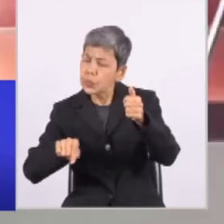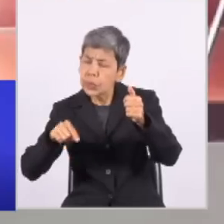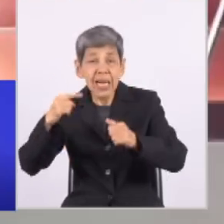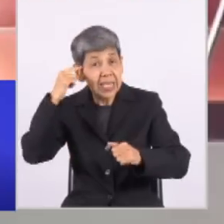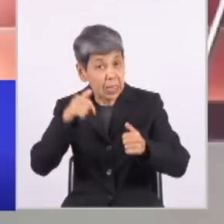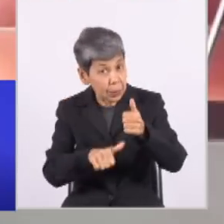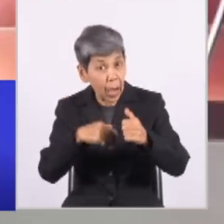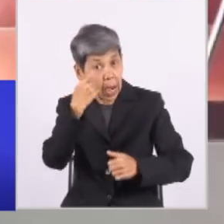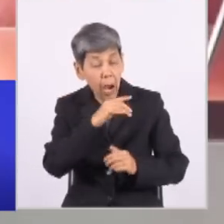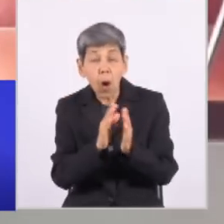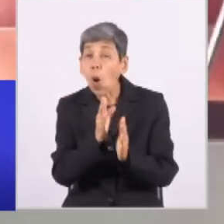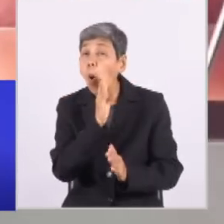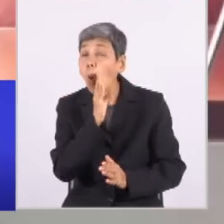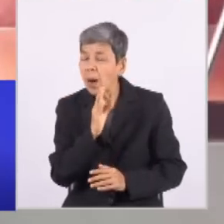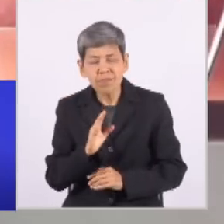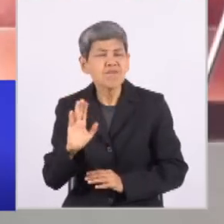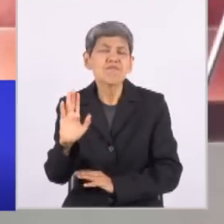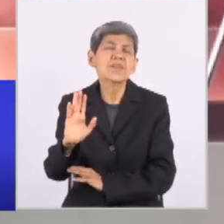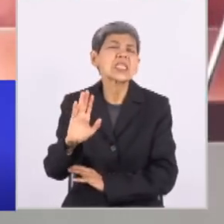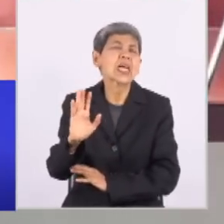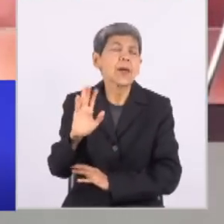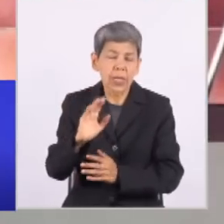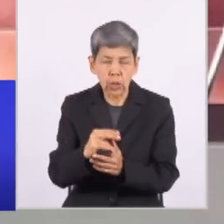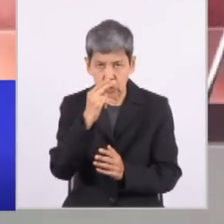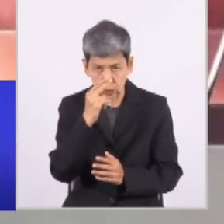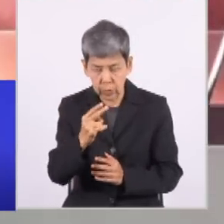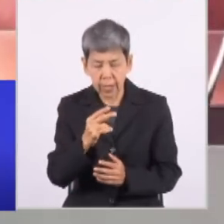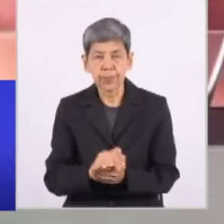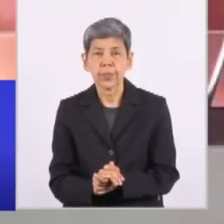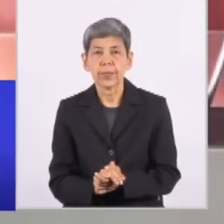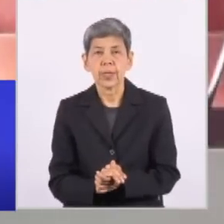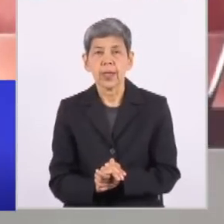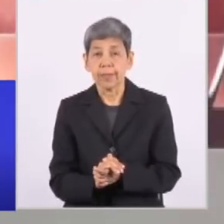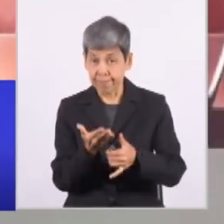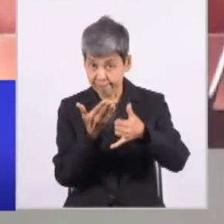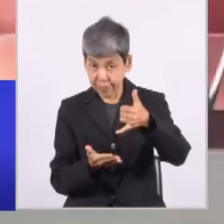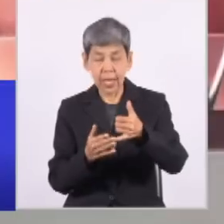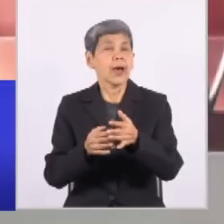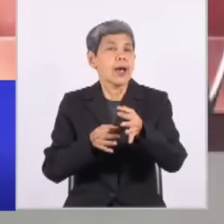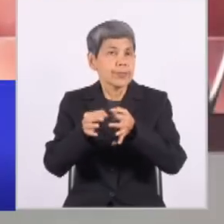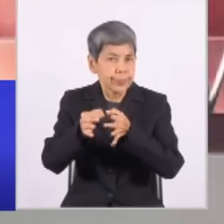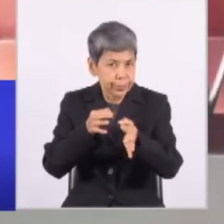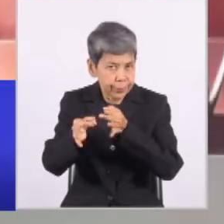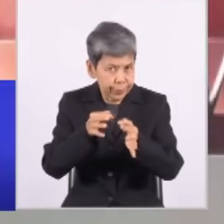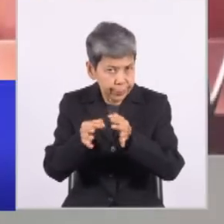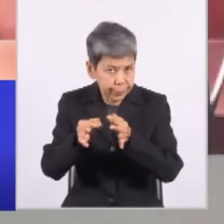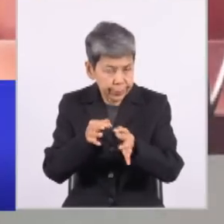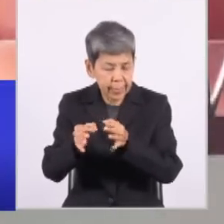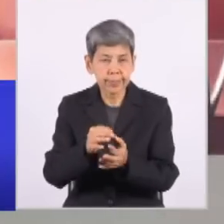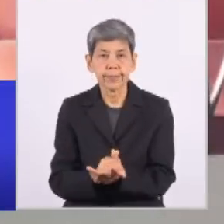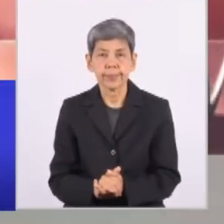พระรูปนี้เป็นพระปลอมเนี่ยคงจะไม่ใช่หรอกนะฮะเอ้าลองฟังสักหน่อยนะฮะพระโพธิวโรภิกขุเจ้าสำนักสงฆ์พระองค์สุนทร